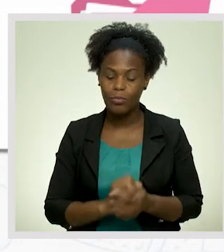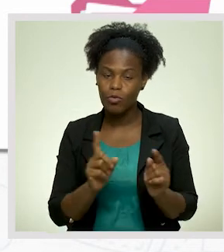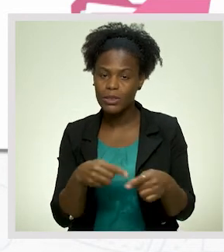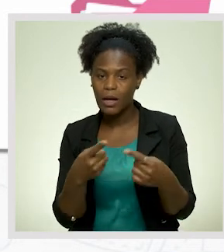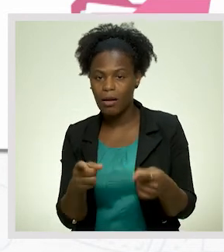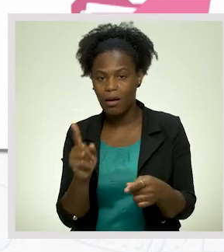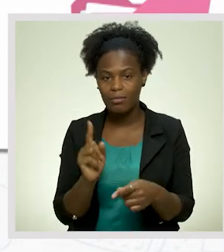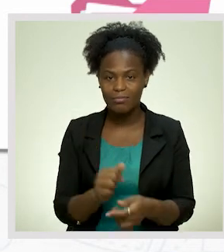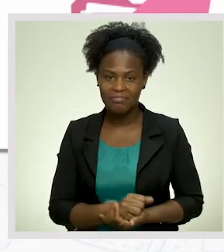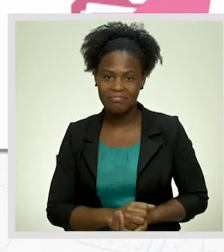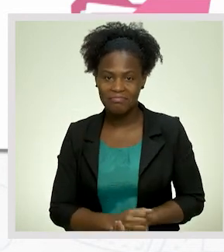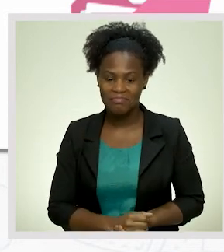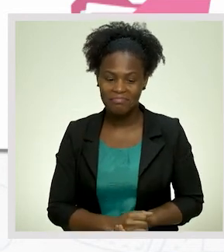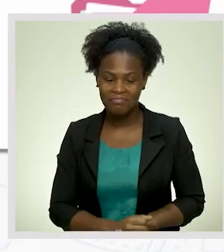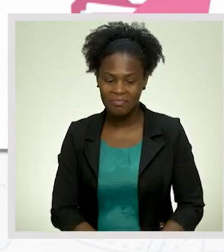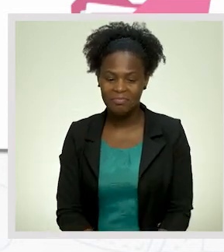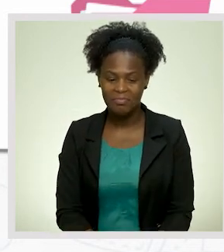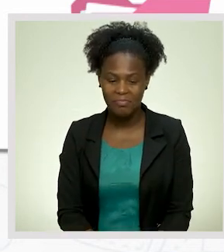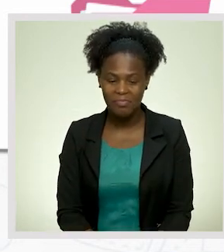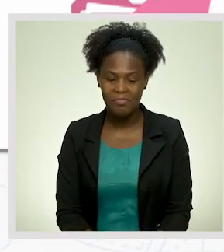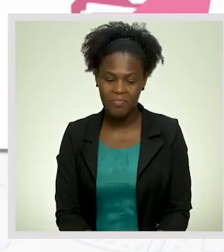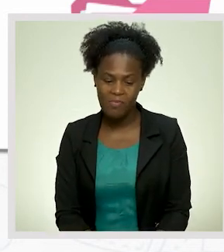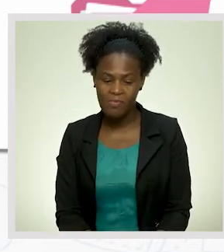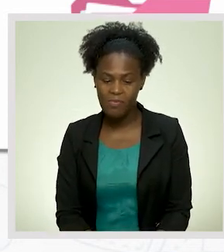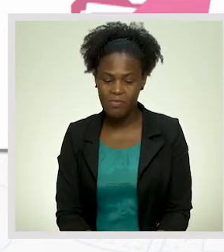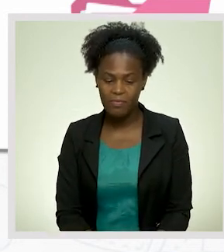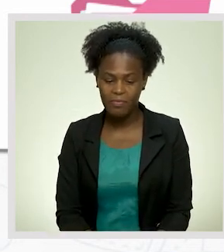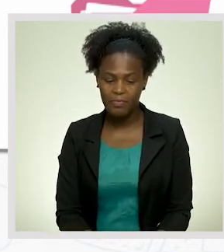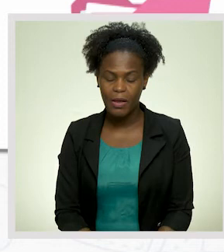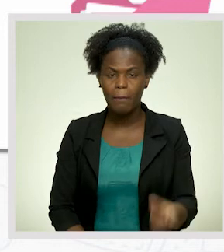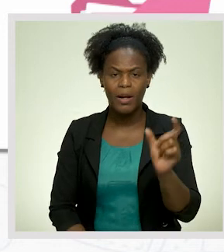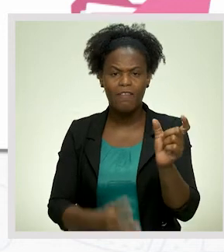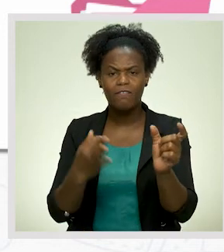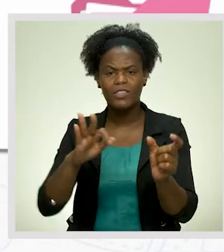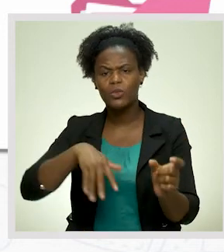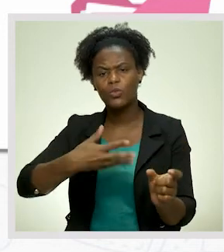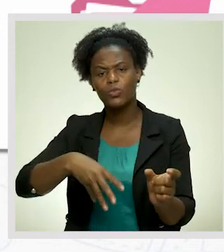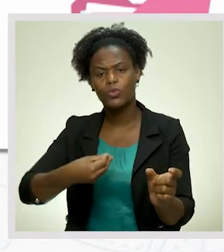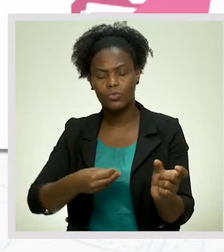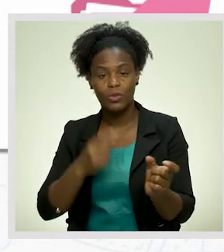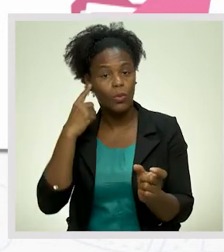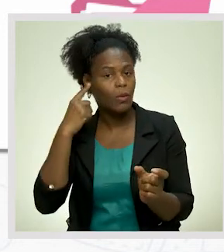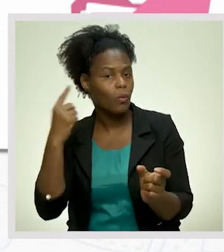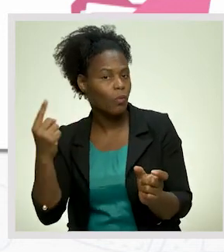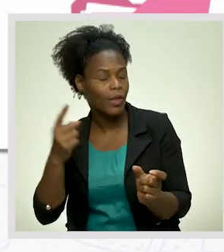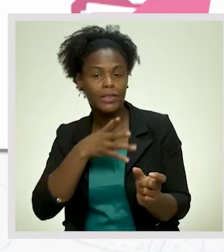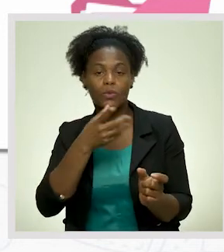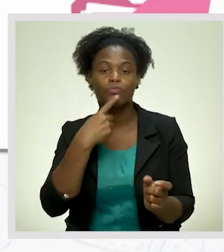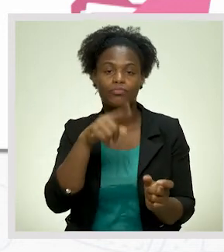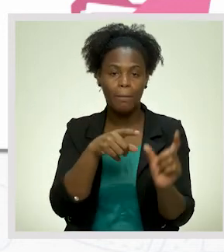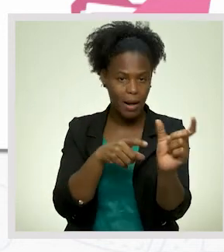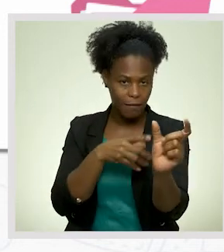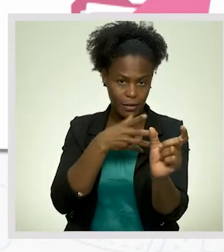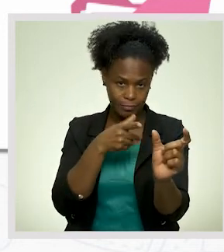lui parler, il sait ce qui ne va pas. Les mots du français dans le monde. Écoute et répète.